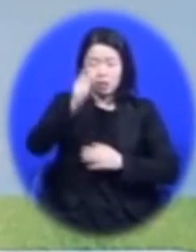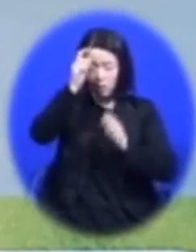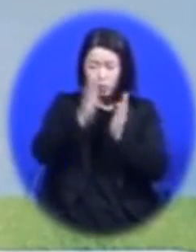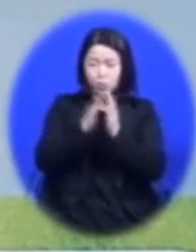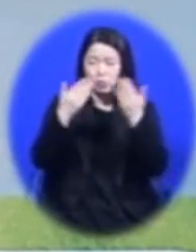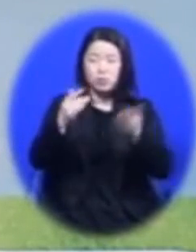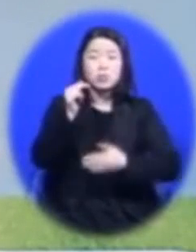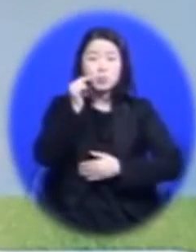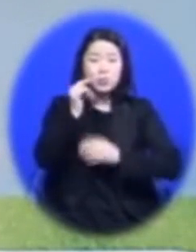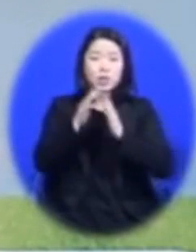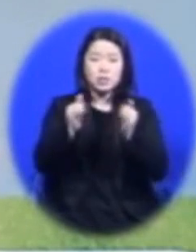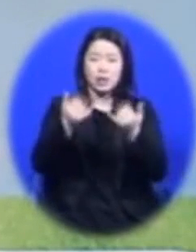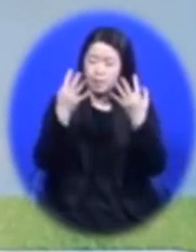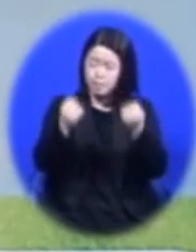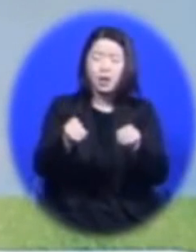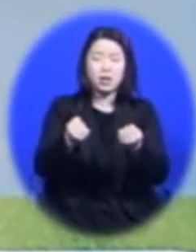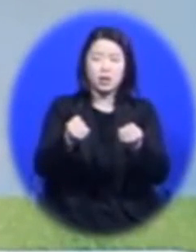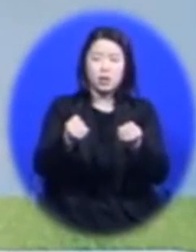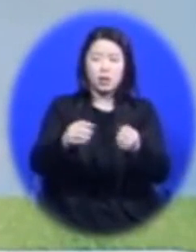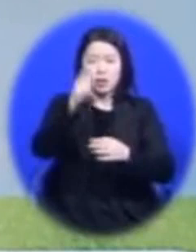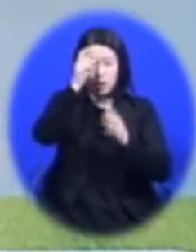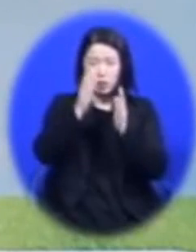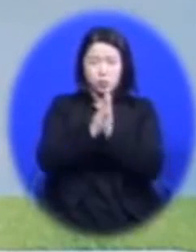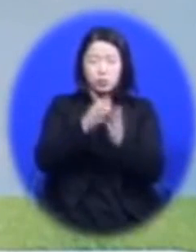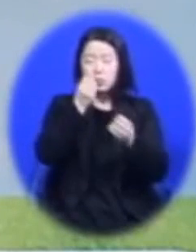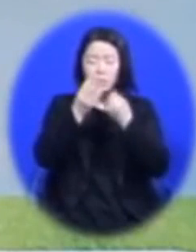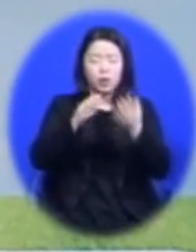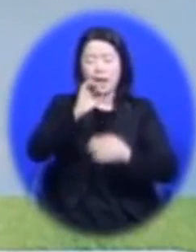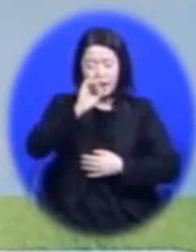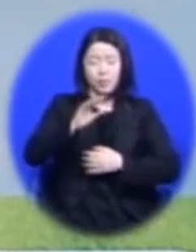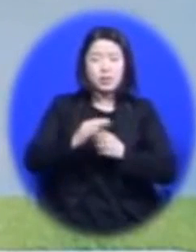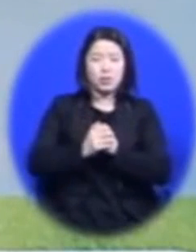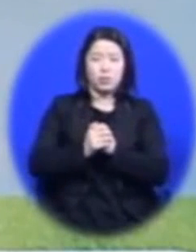많습니다. 기도가 안 나오는 거예요.